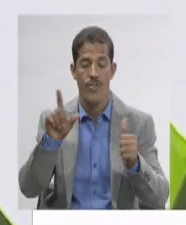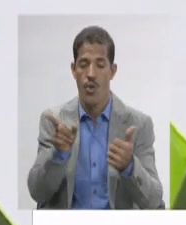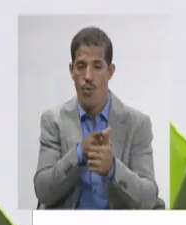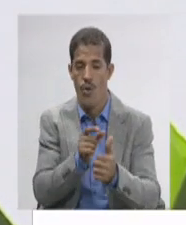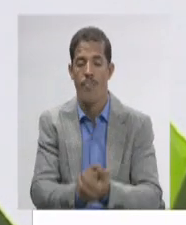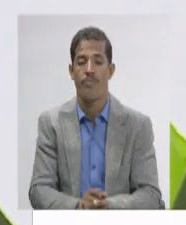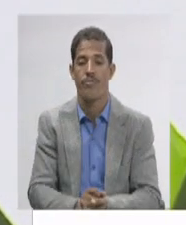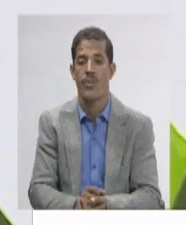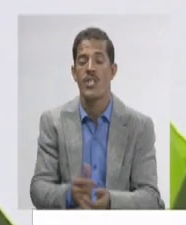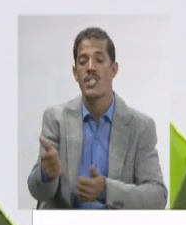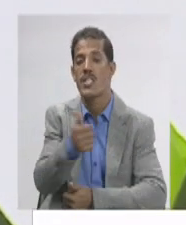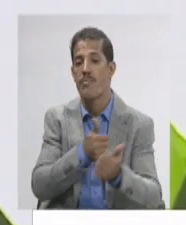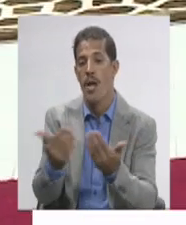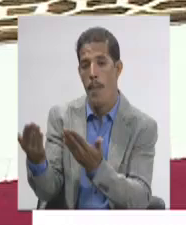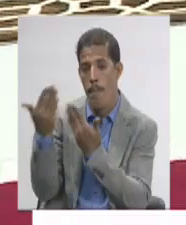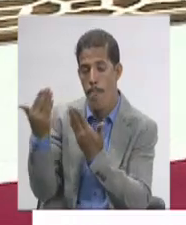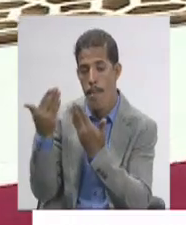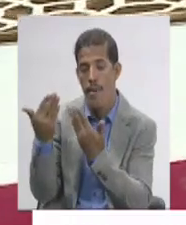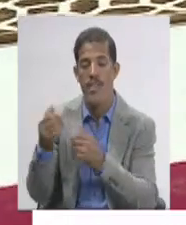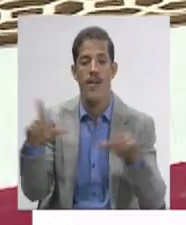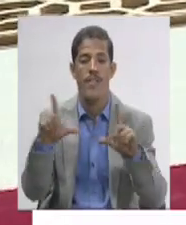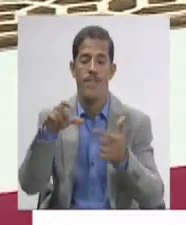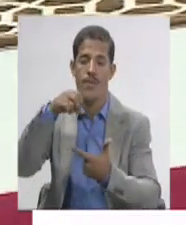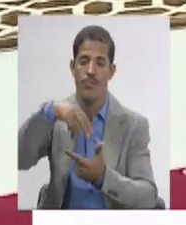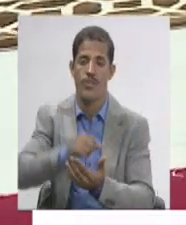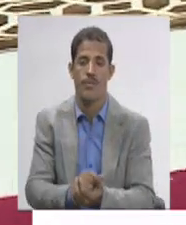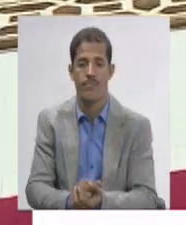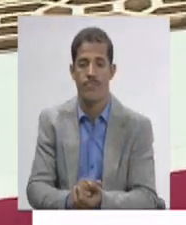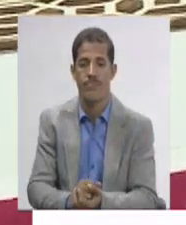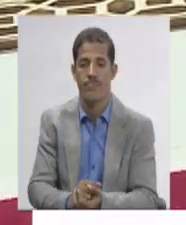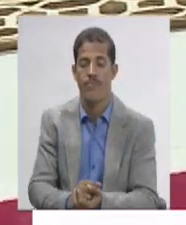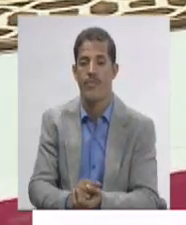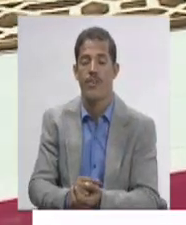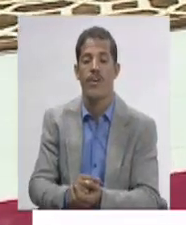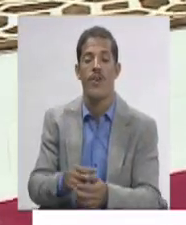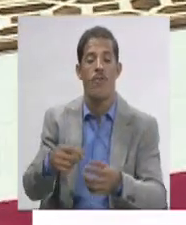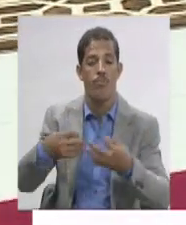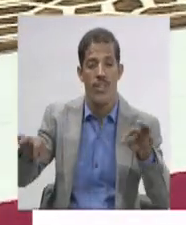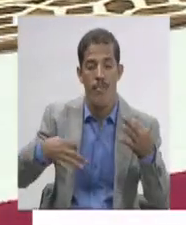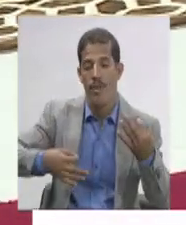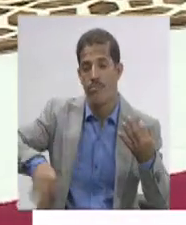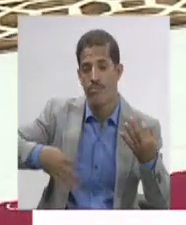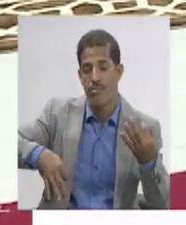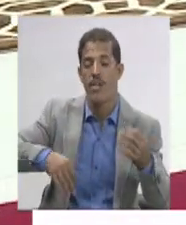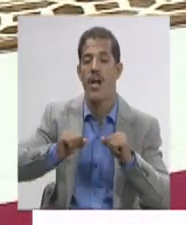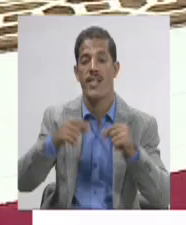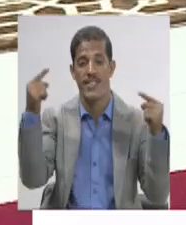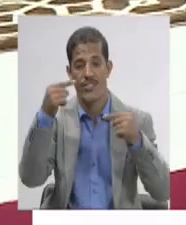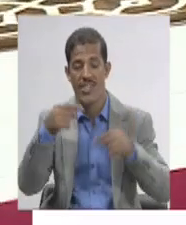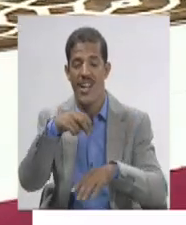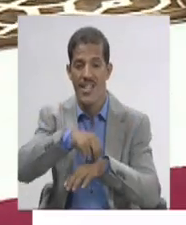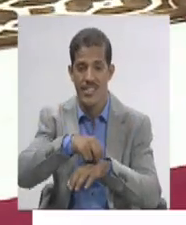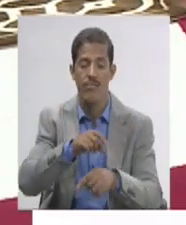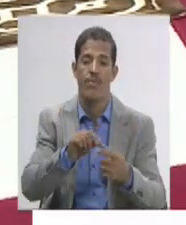المحضره على القناه الثانيه مسابقه افيلال الاغنا على القناه الثقافيه الو